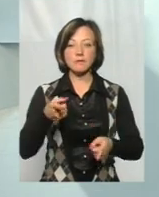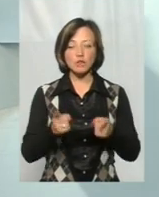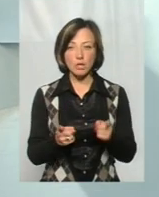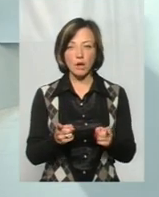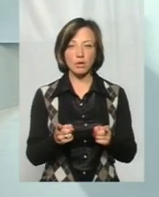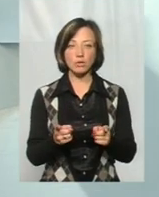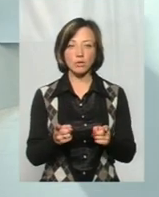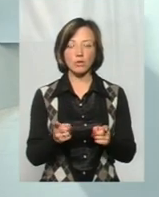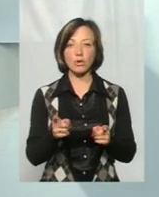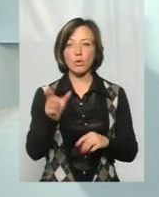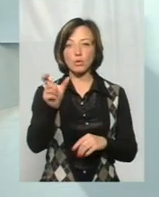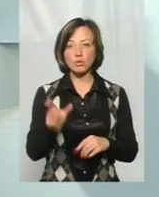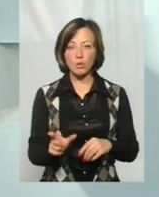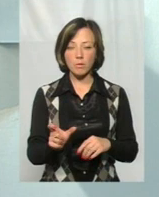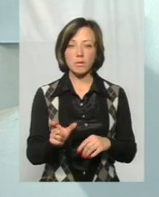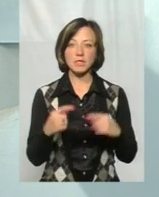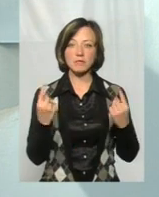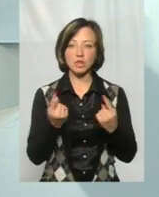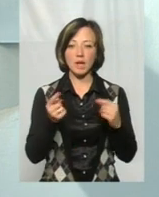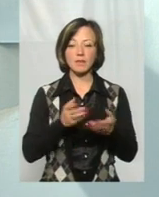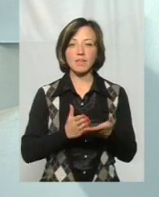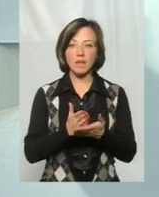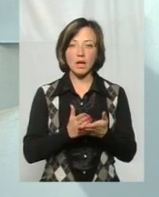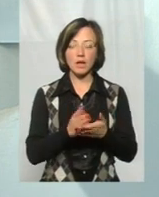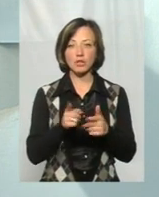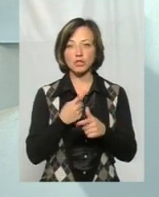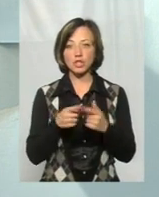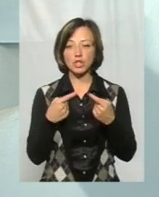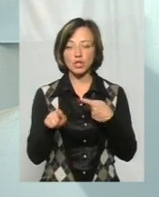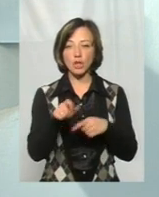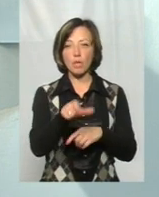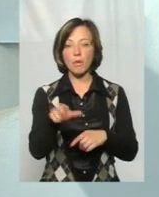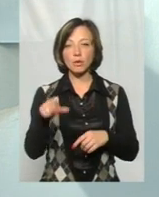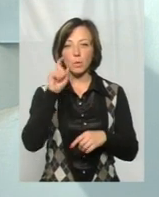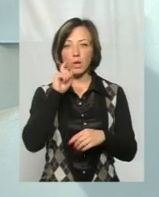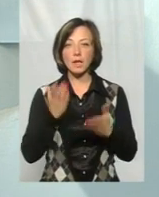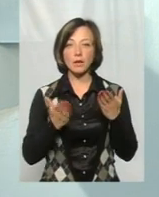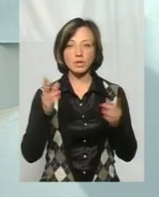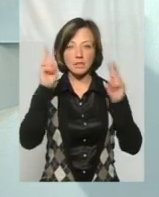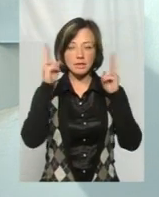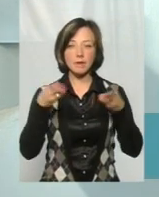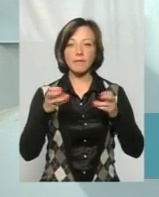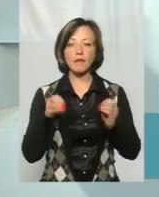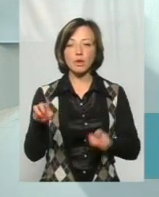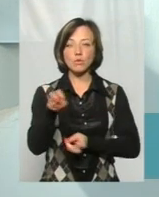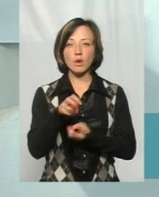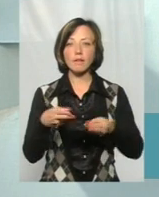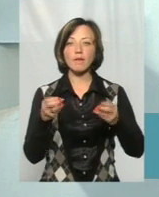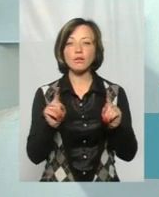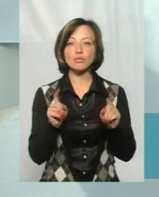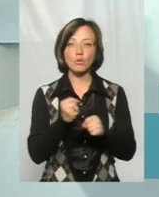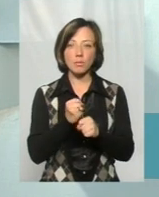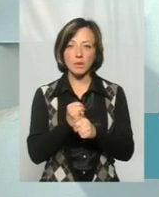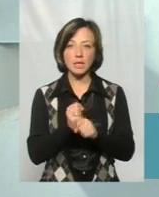Звичайна особа, чи звичайна людина, звичайний ветеран, чи інший громадянин України, якщо він не знає, де його шукати і де що